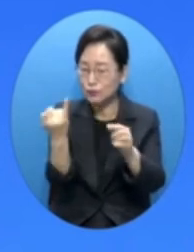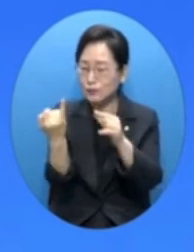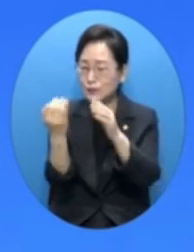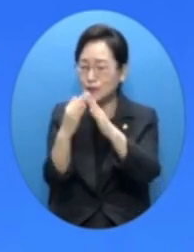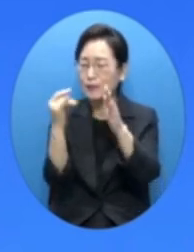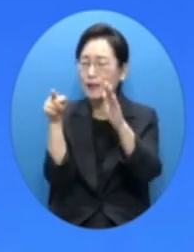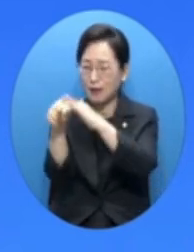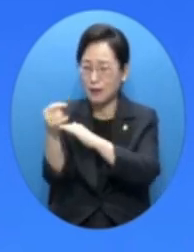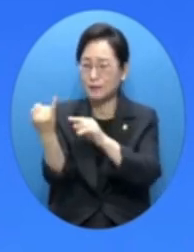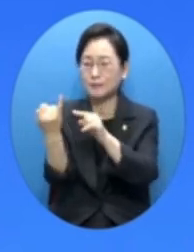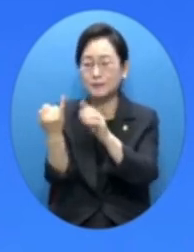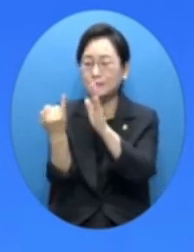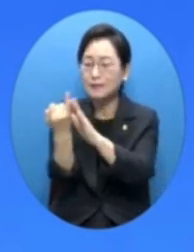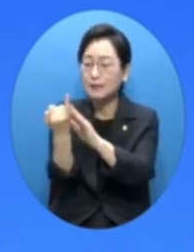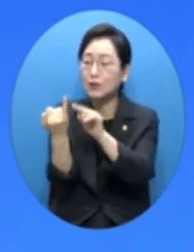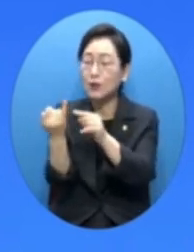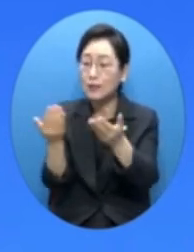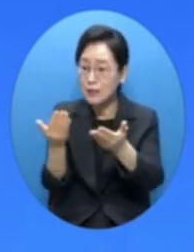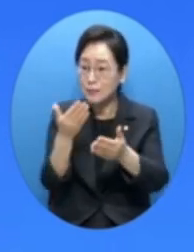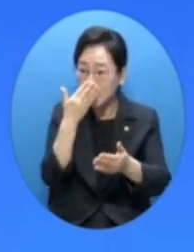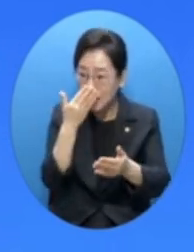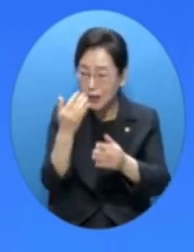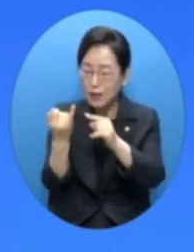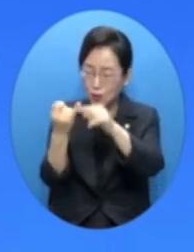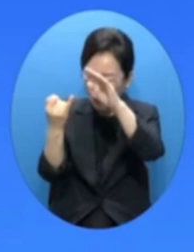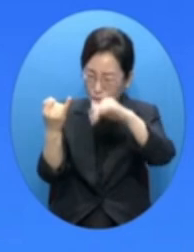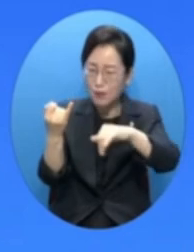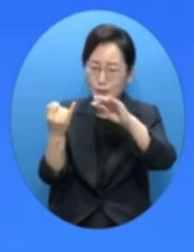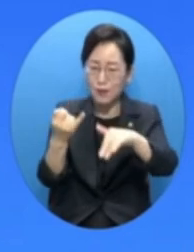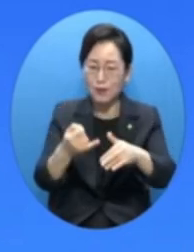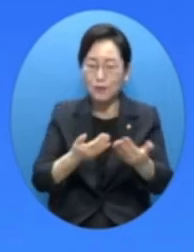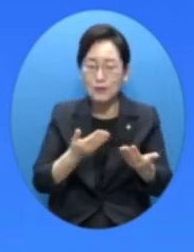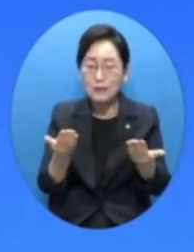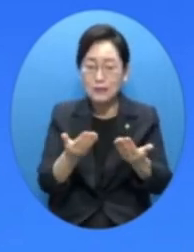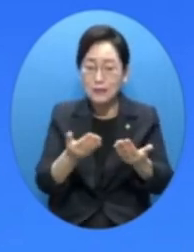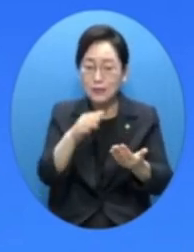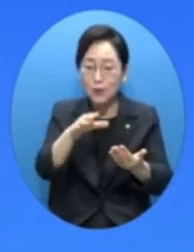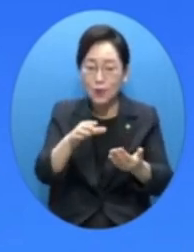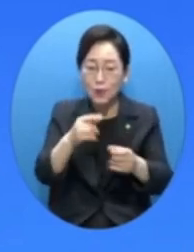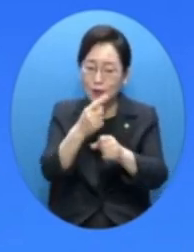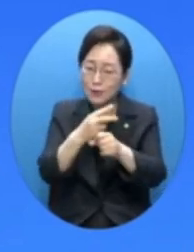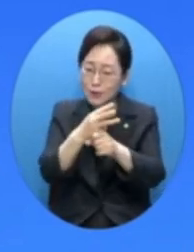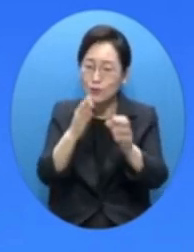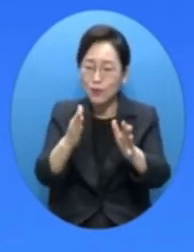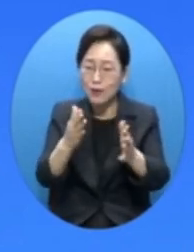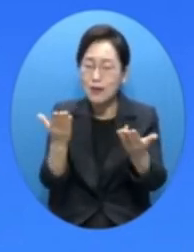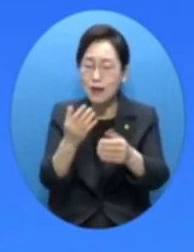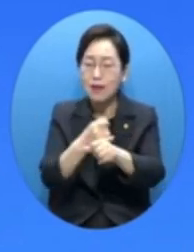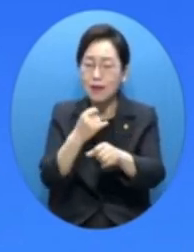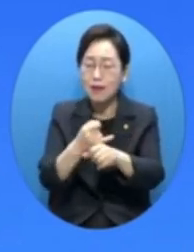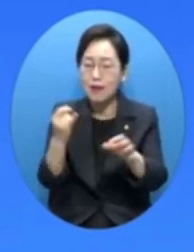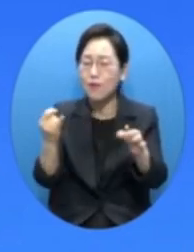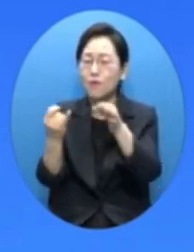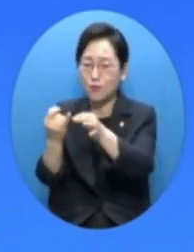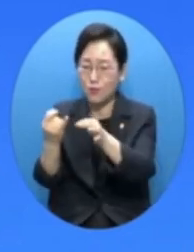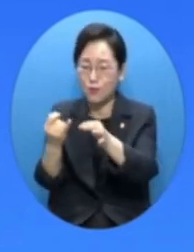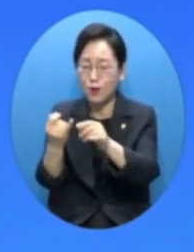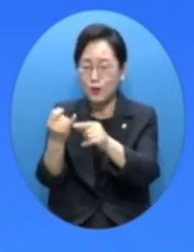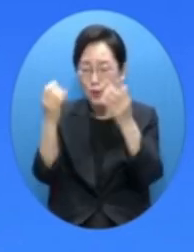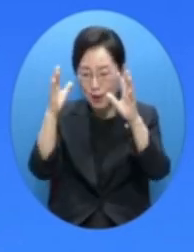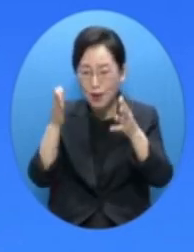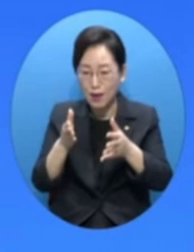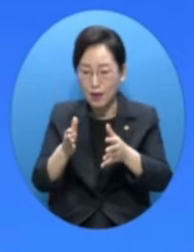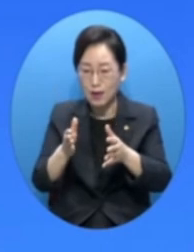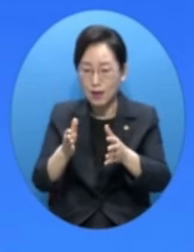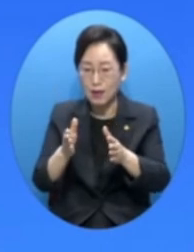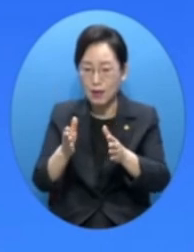지금 일할 수 있으면 우리 분식 가게 와서 파타 일을 하고 나 그때가 너 애 낳을 때까지 우리가 봐줄게 그러니까